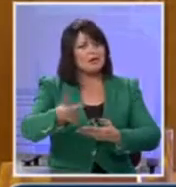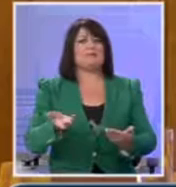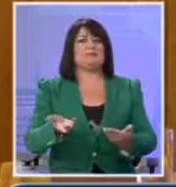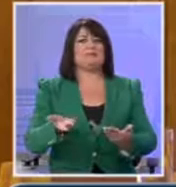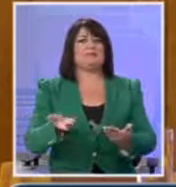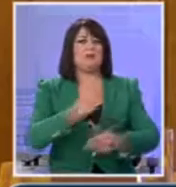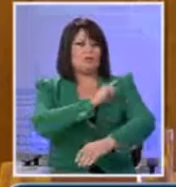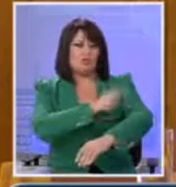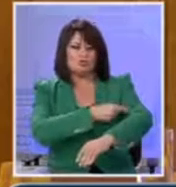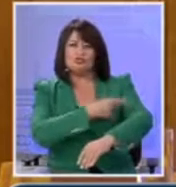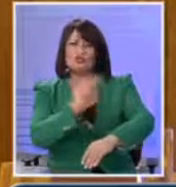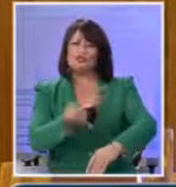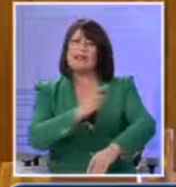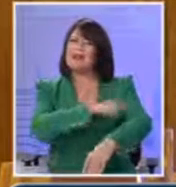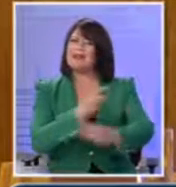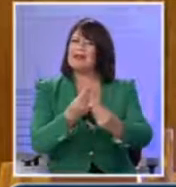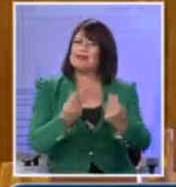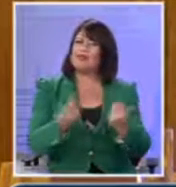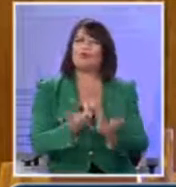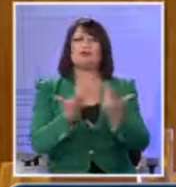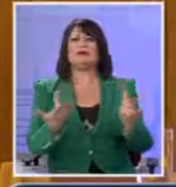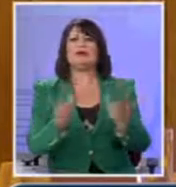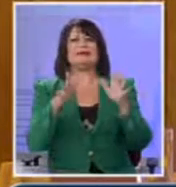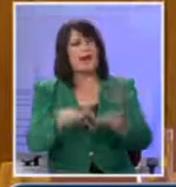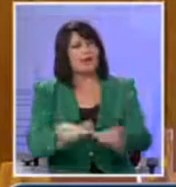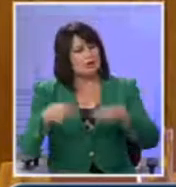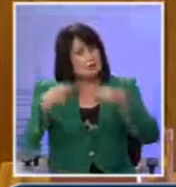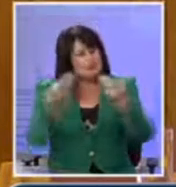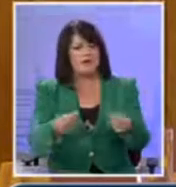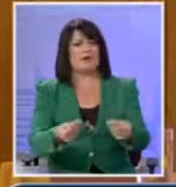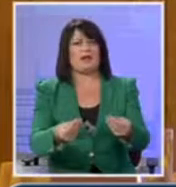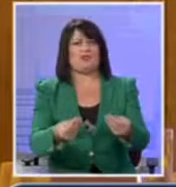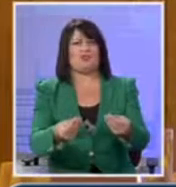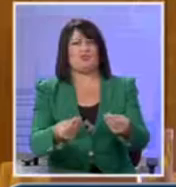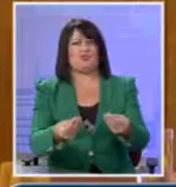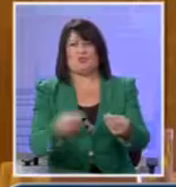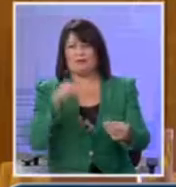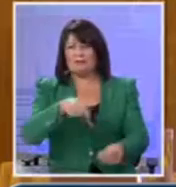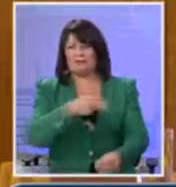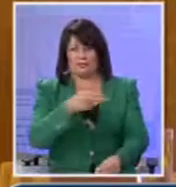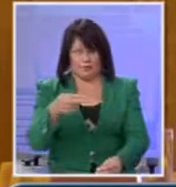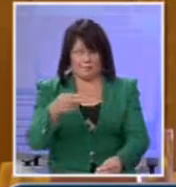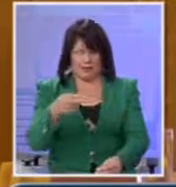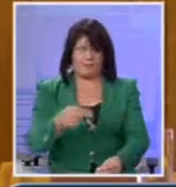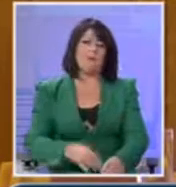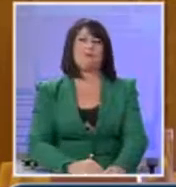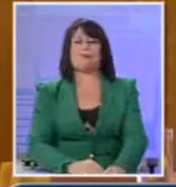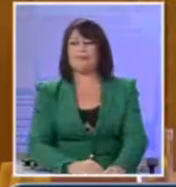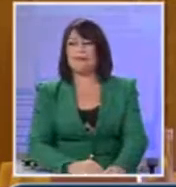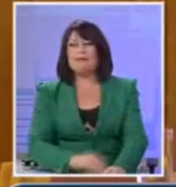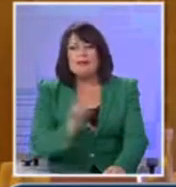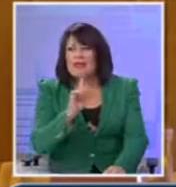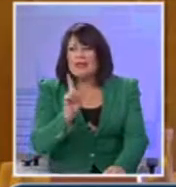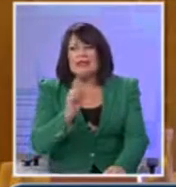των προσόντων και των δεξιοτήτων που αποκτούν οι άνεργοι, θα προχωρήσουμε σε αυτή την κατεύθυνση. Όμως δεν είναι